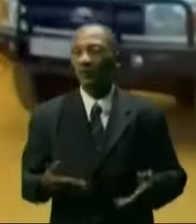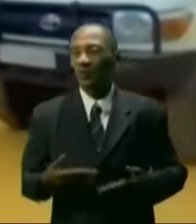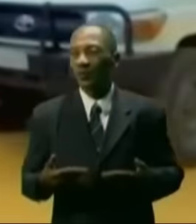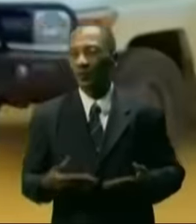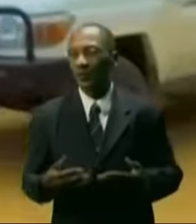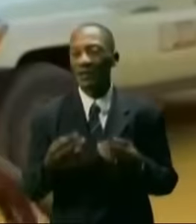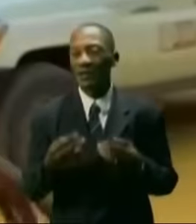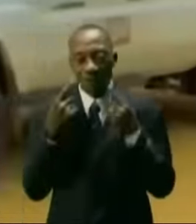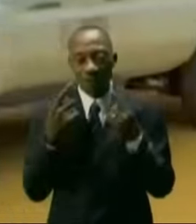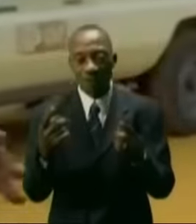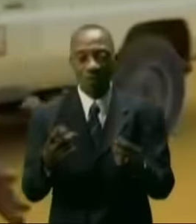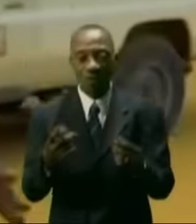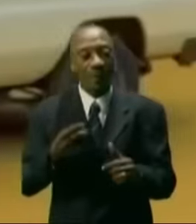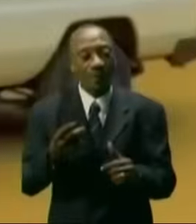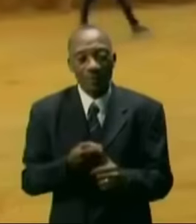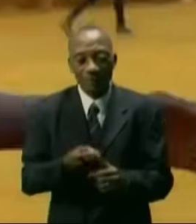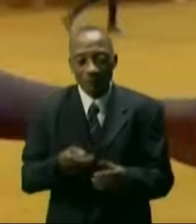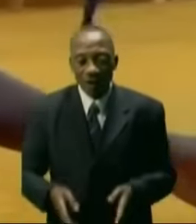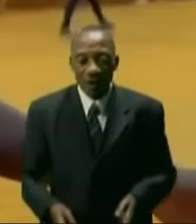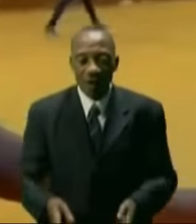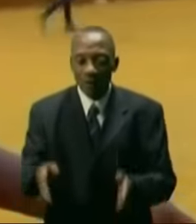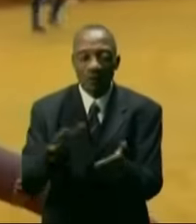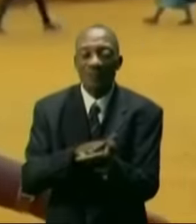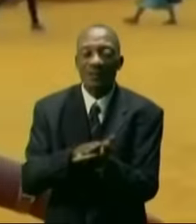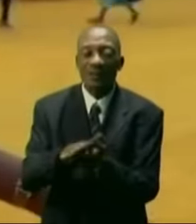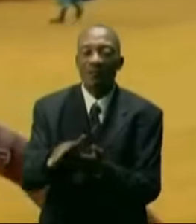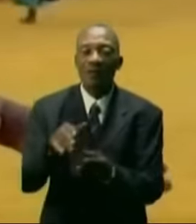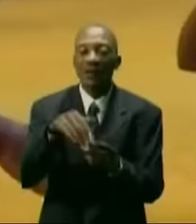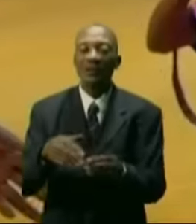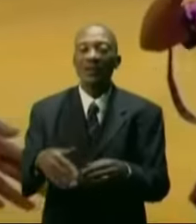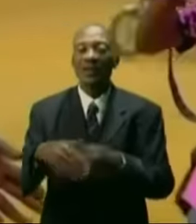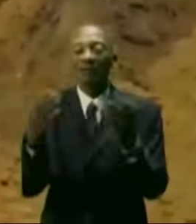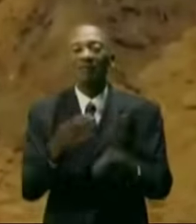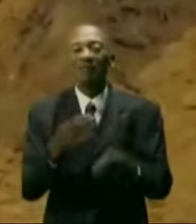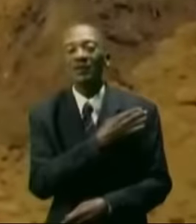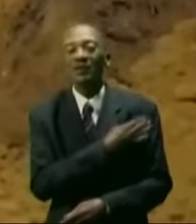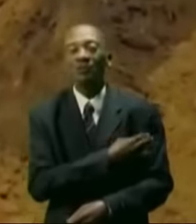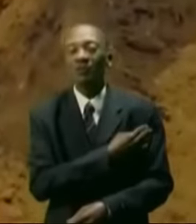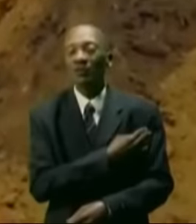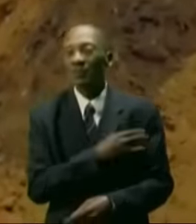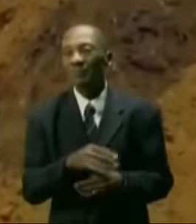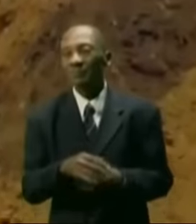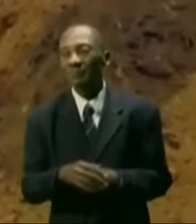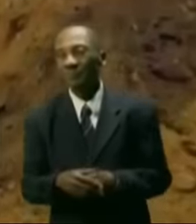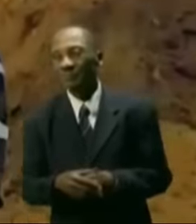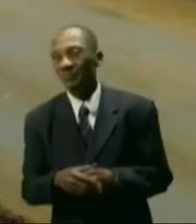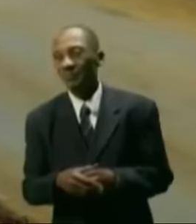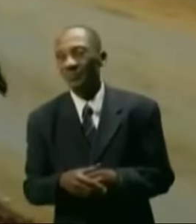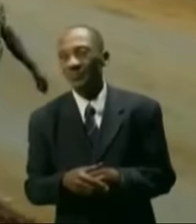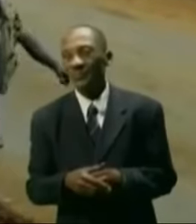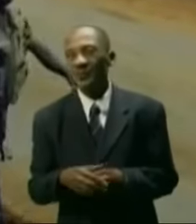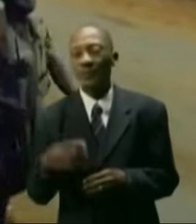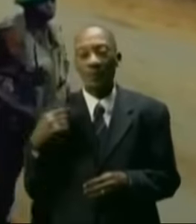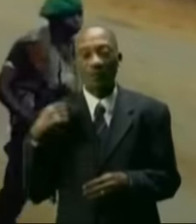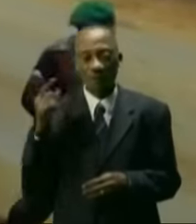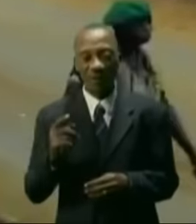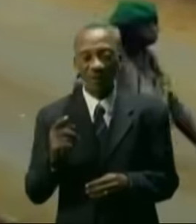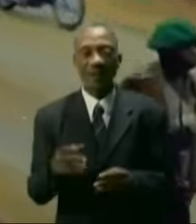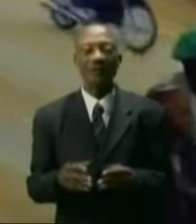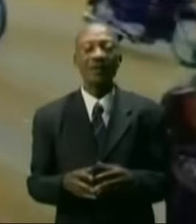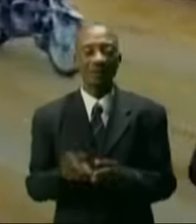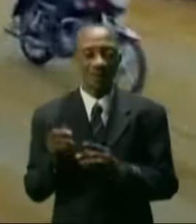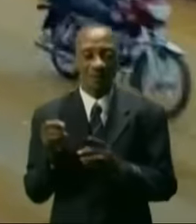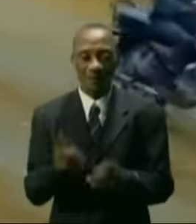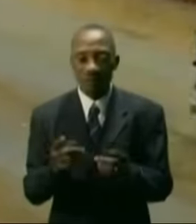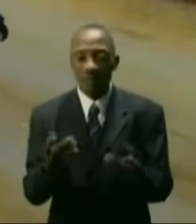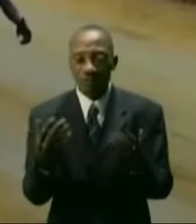que Johnny Louboyanka Chama fait, nous sommes très contents parce que nous aurons l'asphalte. Pour le lieutenant Jules Ngongo, à travers ce passage, le numéro